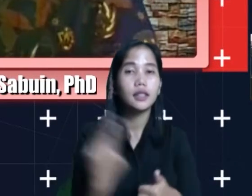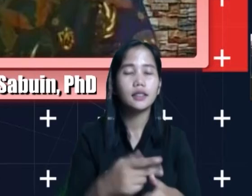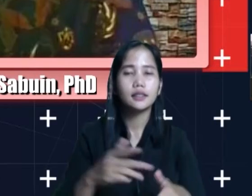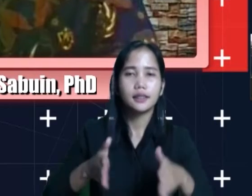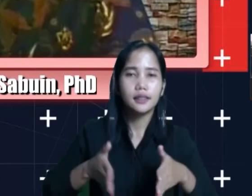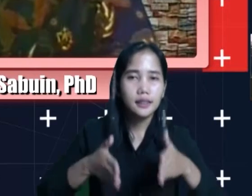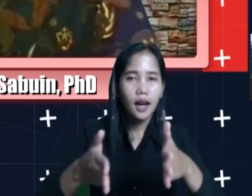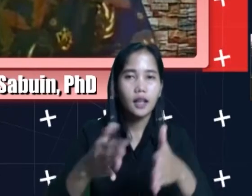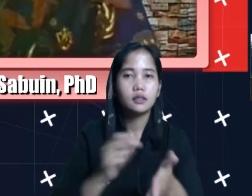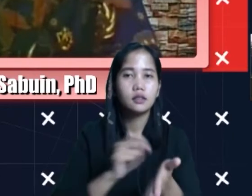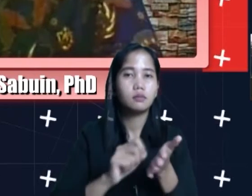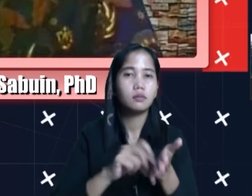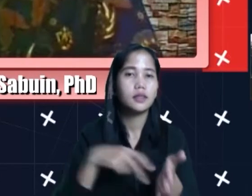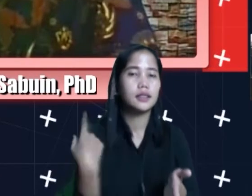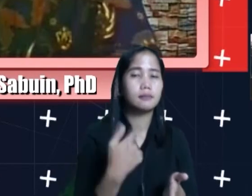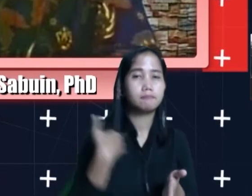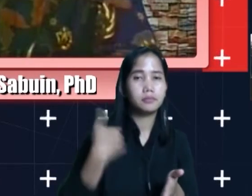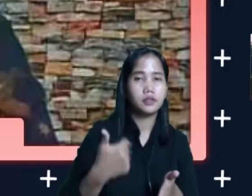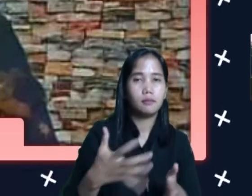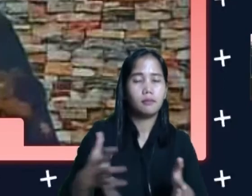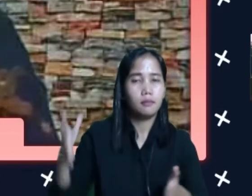Allah. Itu B. C.